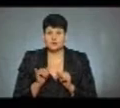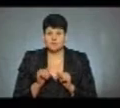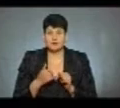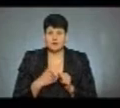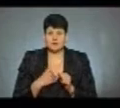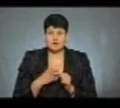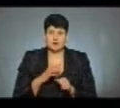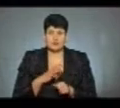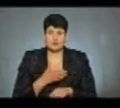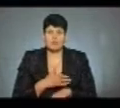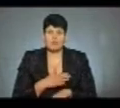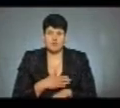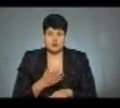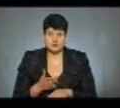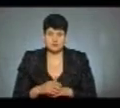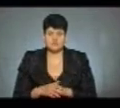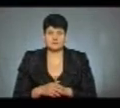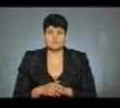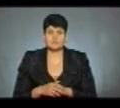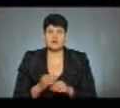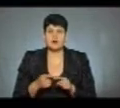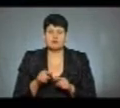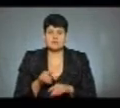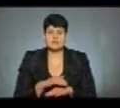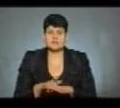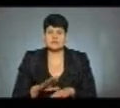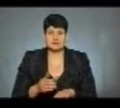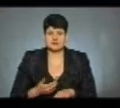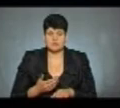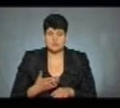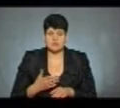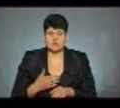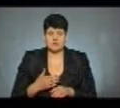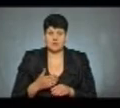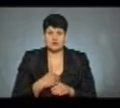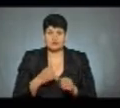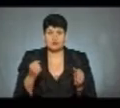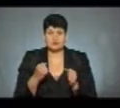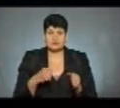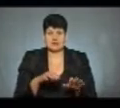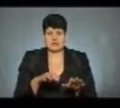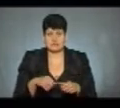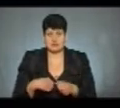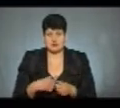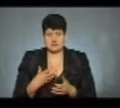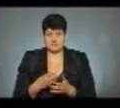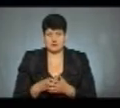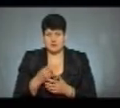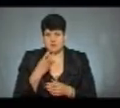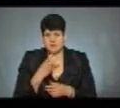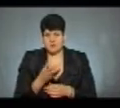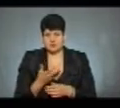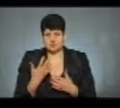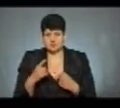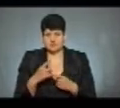Я був в Польщі, я перше тих по тій адресі не проживав. Збирався холодильники забирати свої. А бачу, що